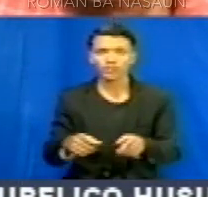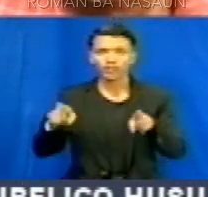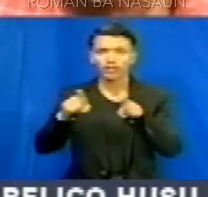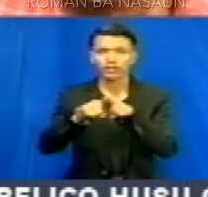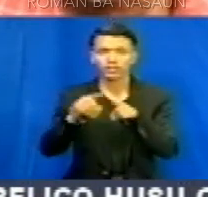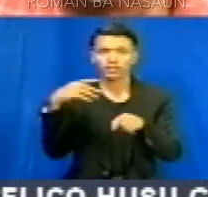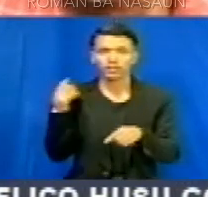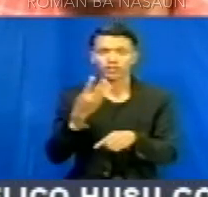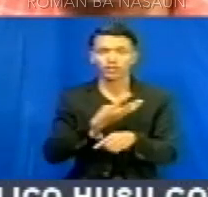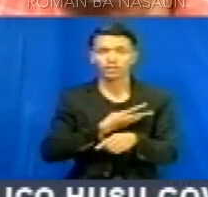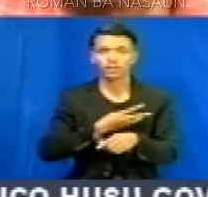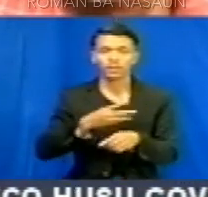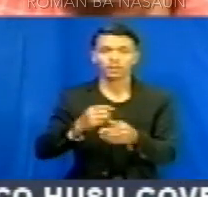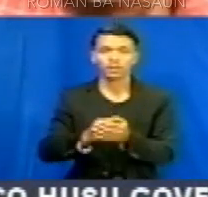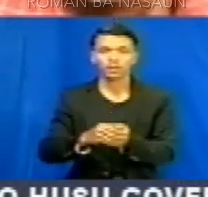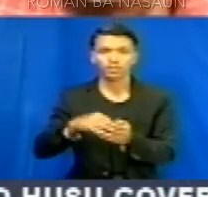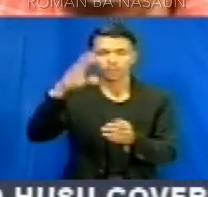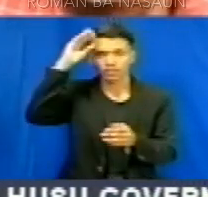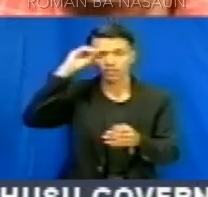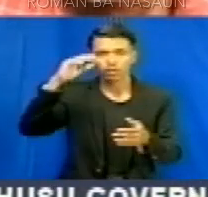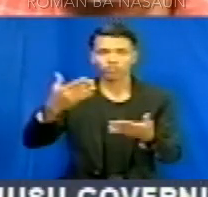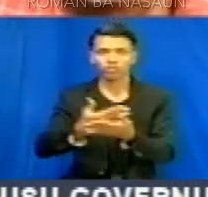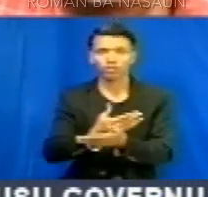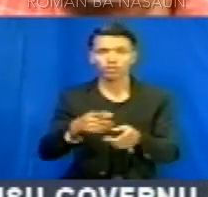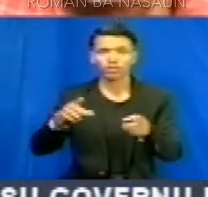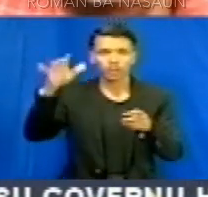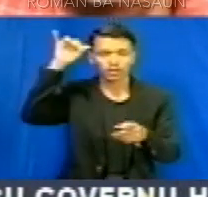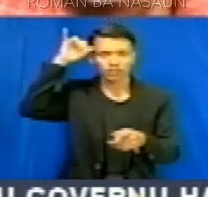ami humane karawinan karawaman